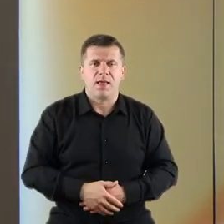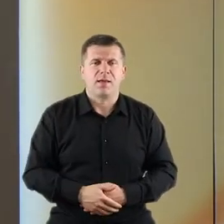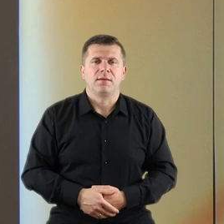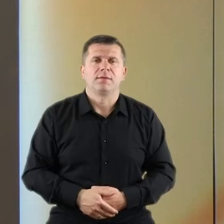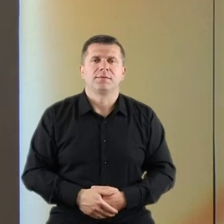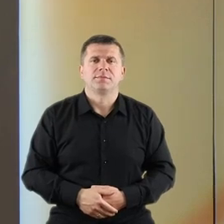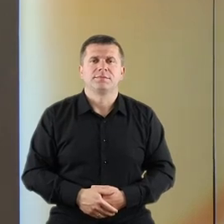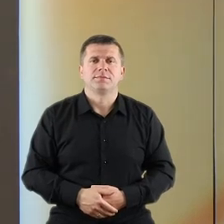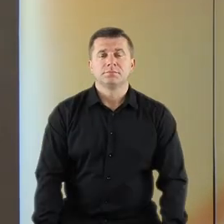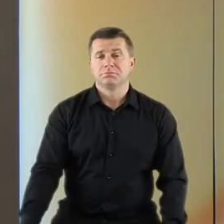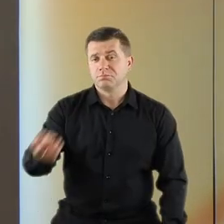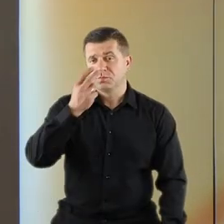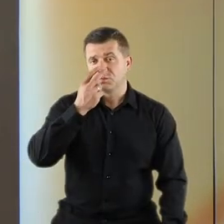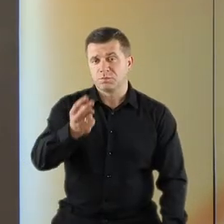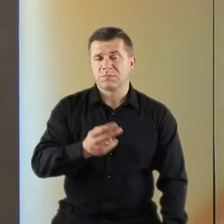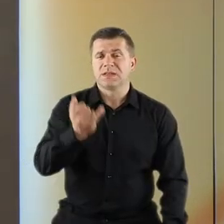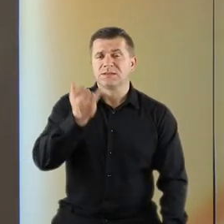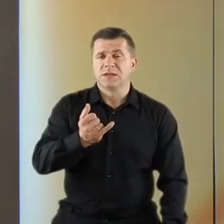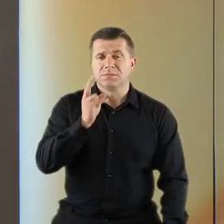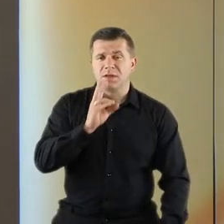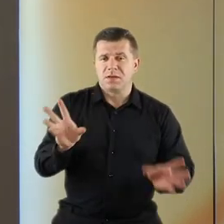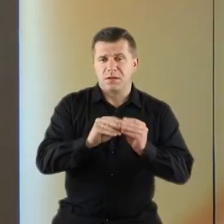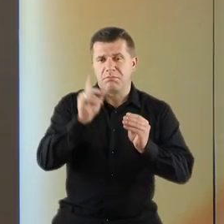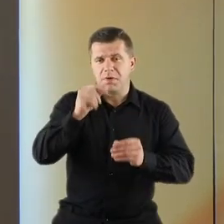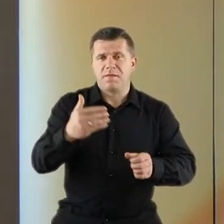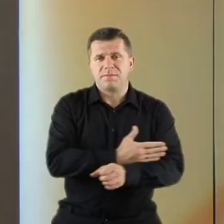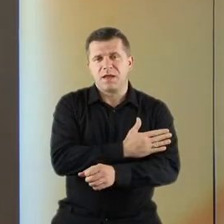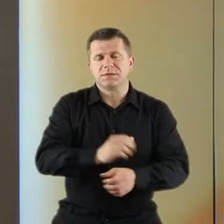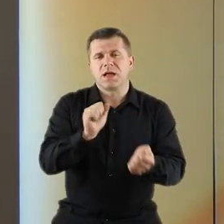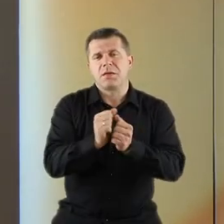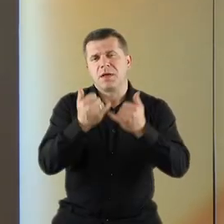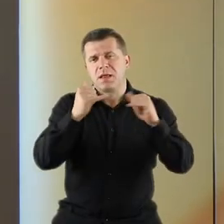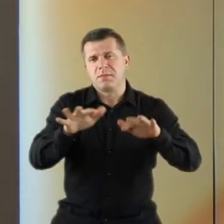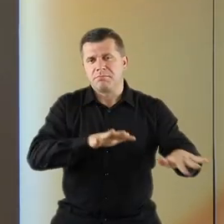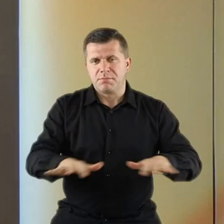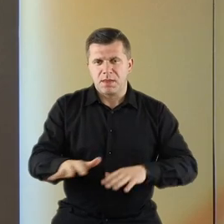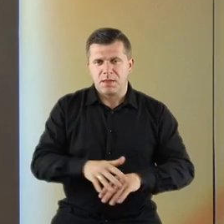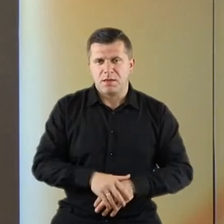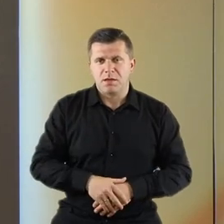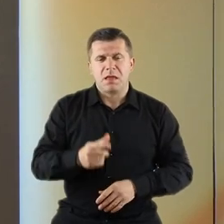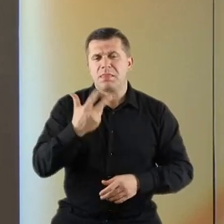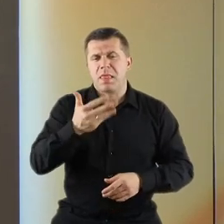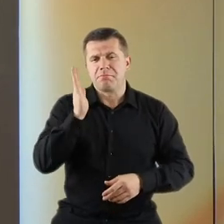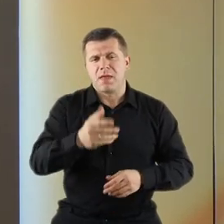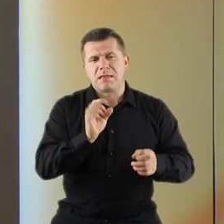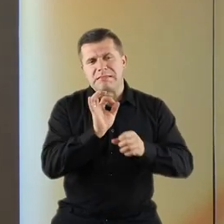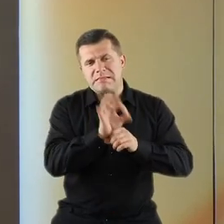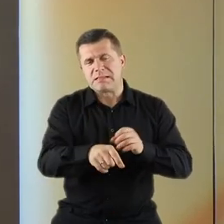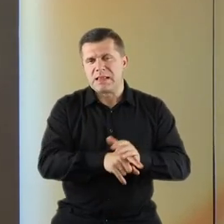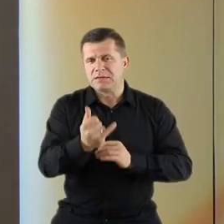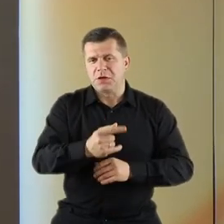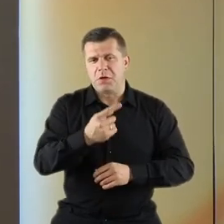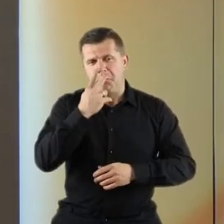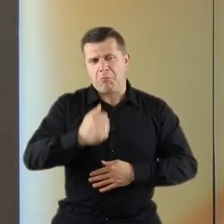proszę popatrzeć kiedy z dzieckiem matka wychodzi na wesele lub gdzie indziej to żeby to dziecko nie zostało zauroczone bo ktoś może pochwalić jakie